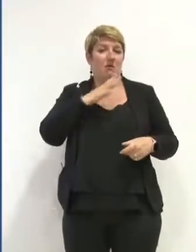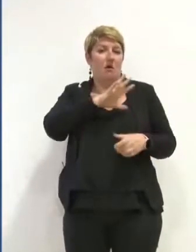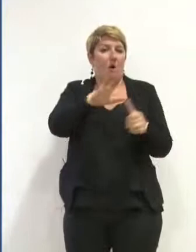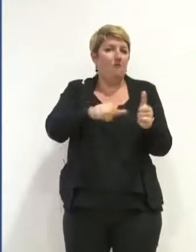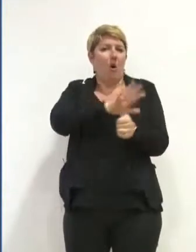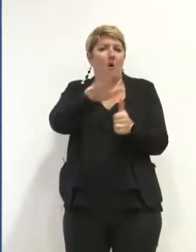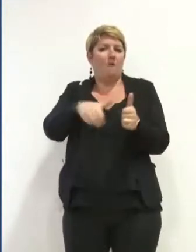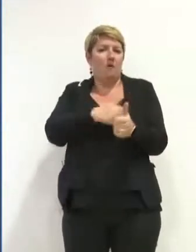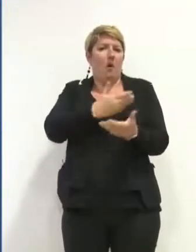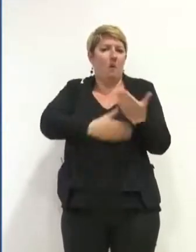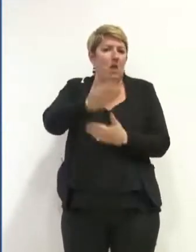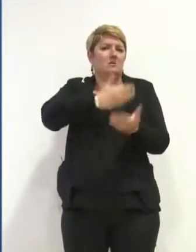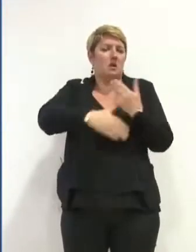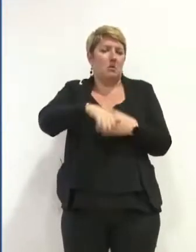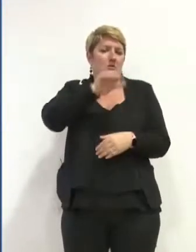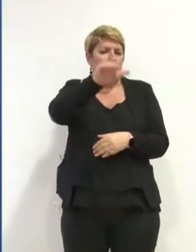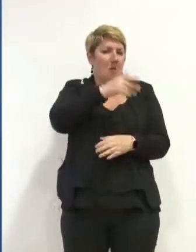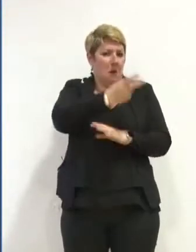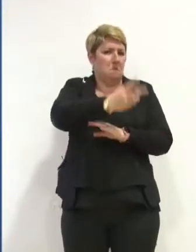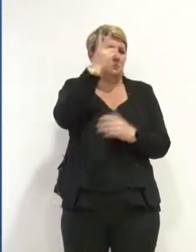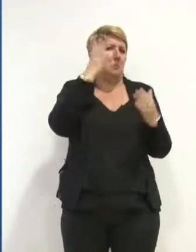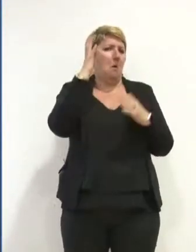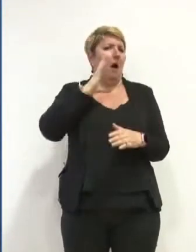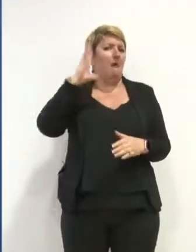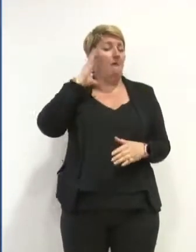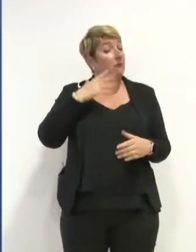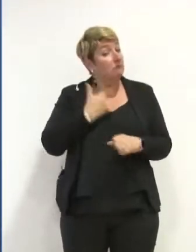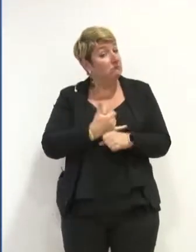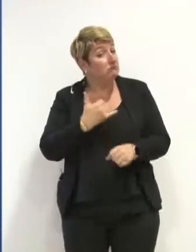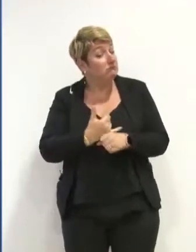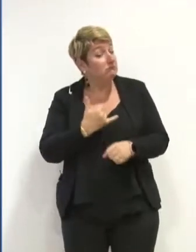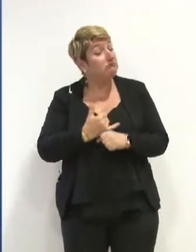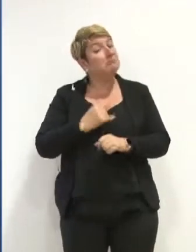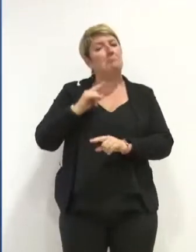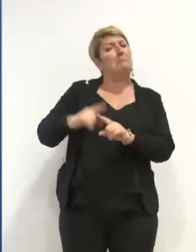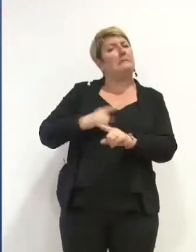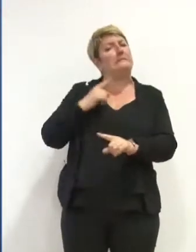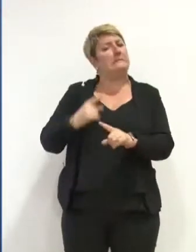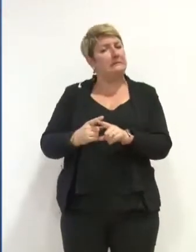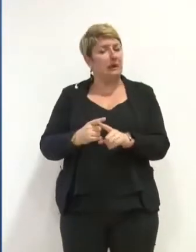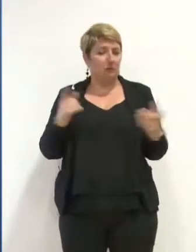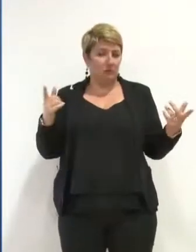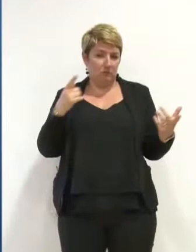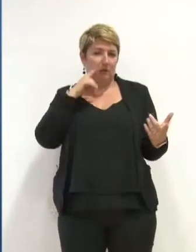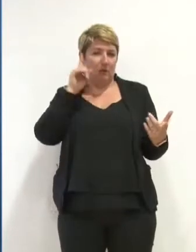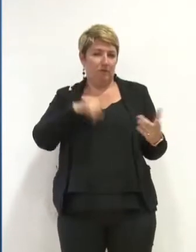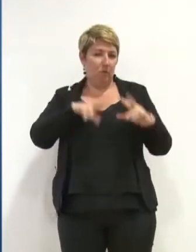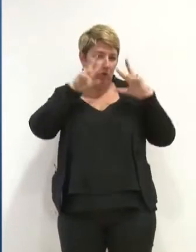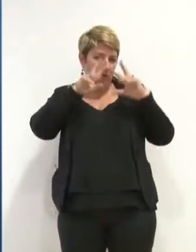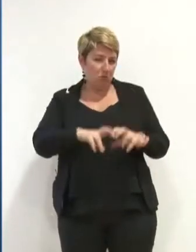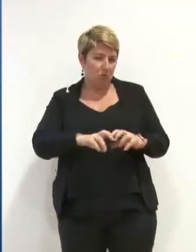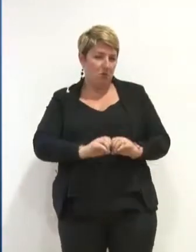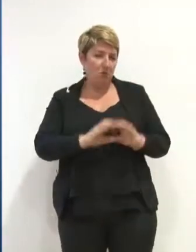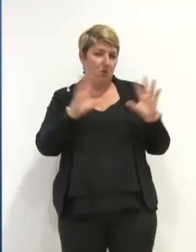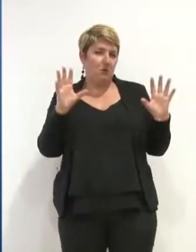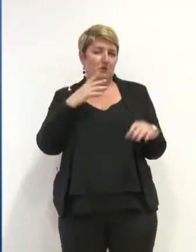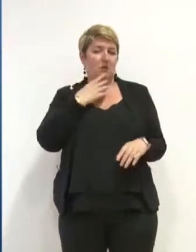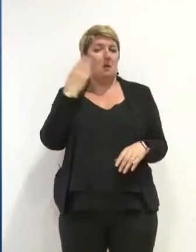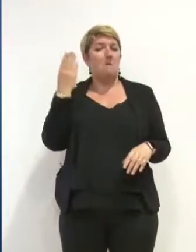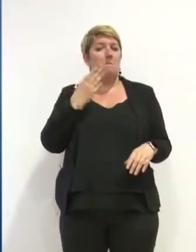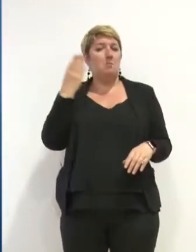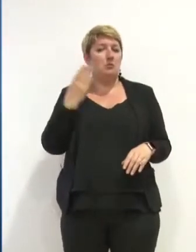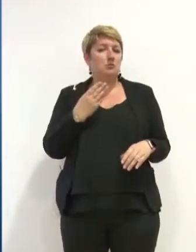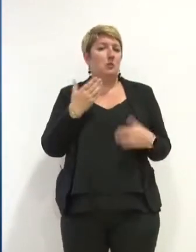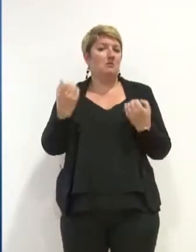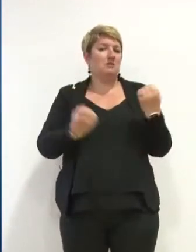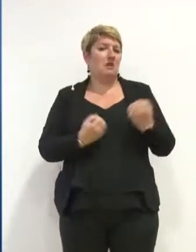qu'auparavant, tiens donc, sont-elles aussi à prendre en compte de façon contradictoire. Répondre à la demande de présence